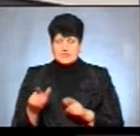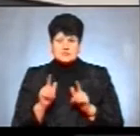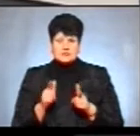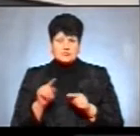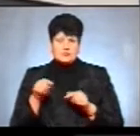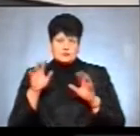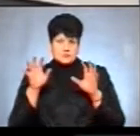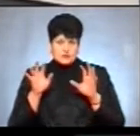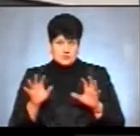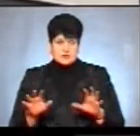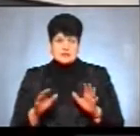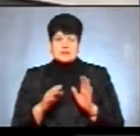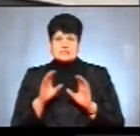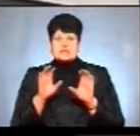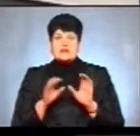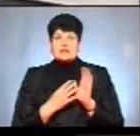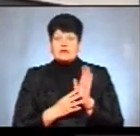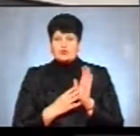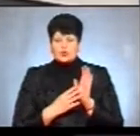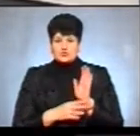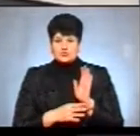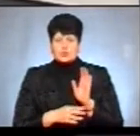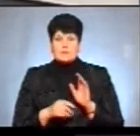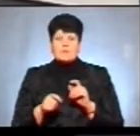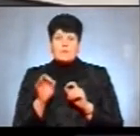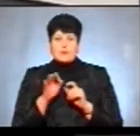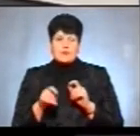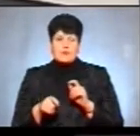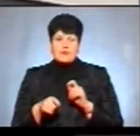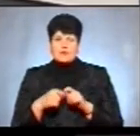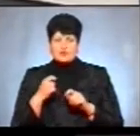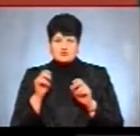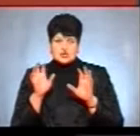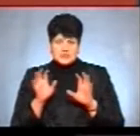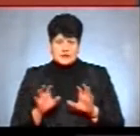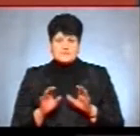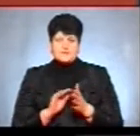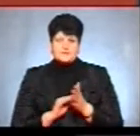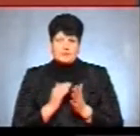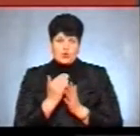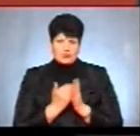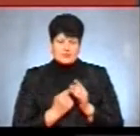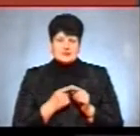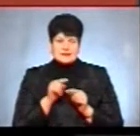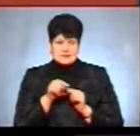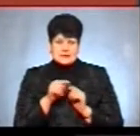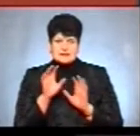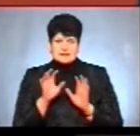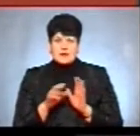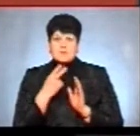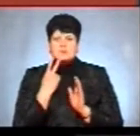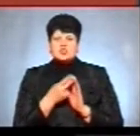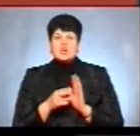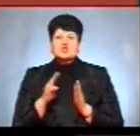законодавства за статтею 90 Кодексу про адмінправопорушення складено протокол. Ця стаття, санкція цієї статті, передбачає